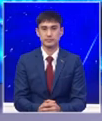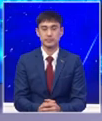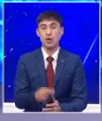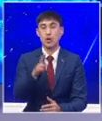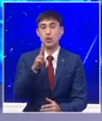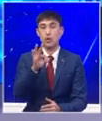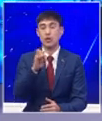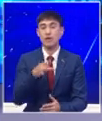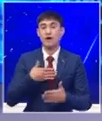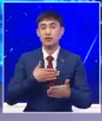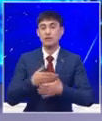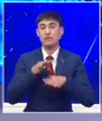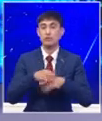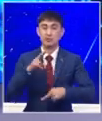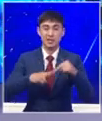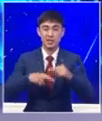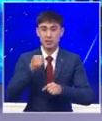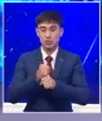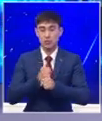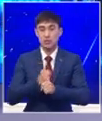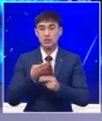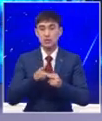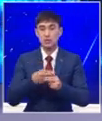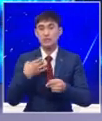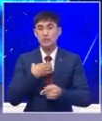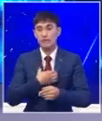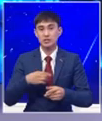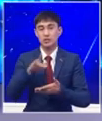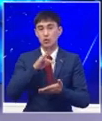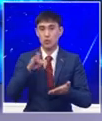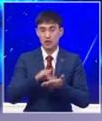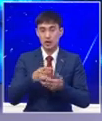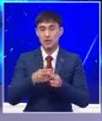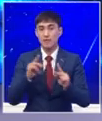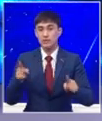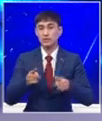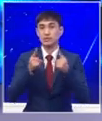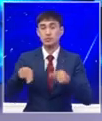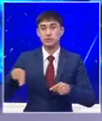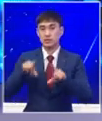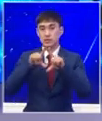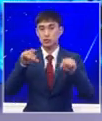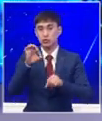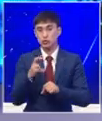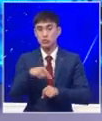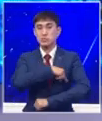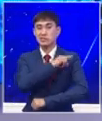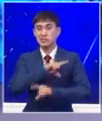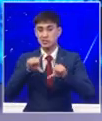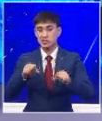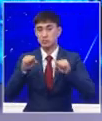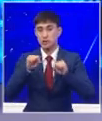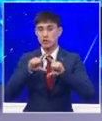В Кунаеве активно ведутся строительные работы, многие из которых очень важны для города. Это возведение административных, социальных, медицинских